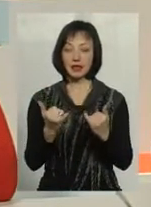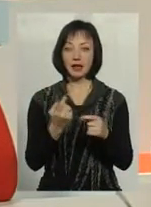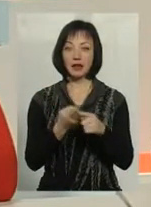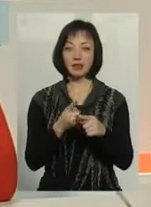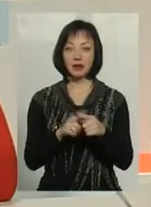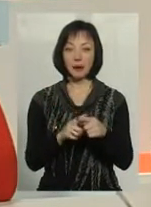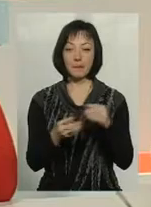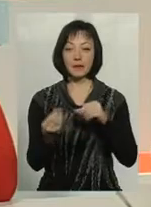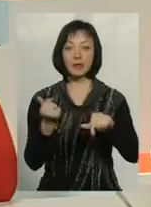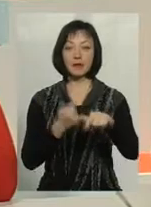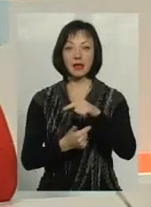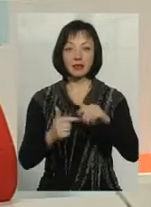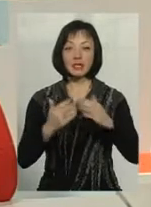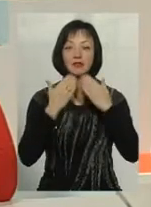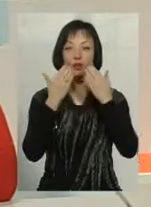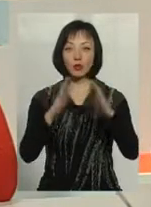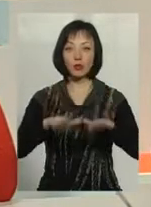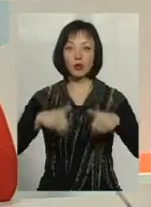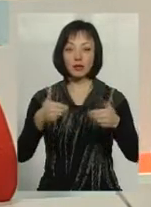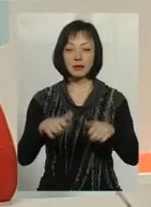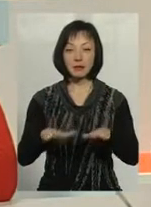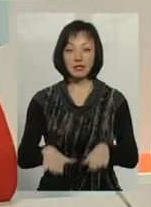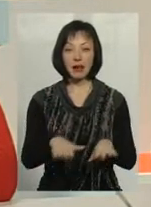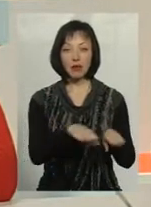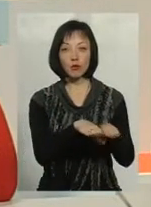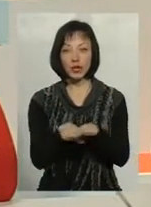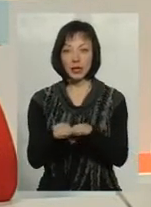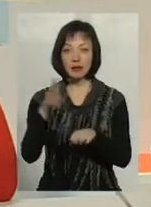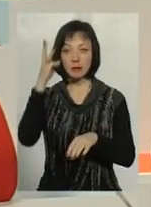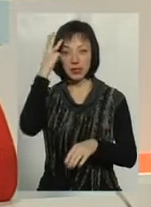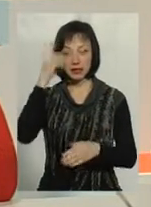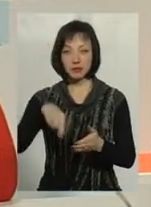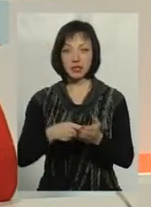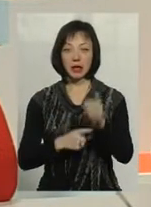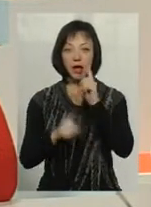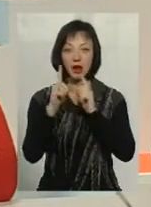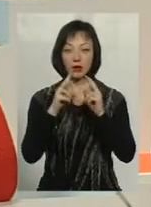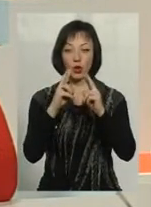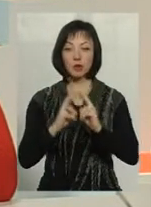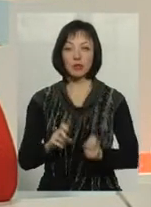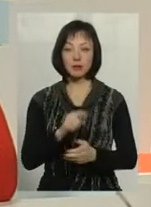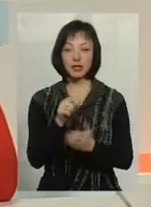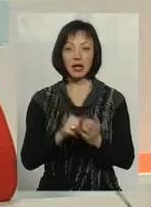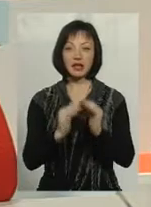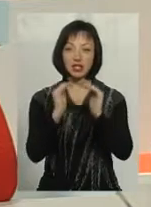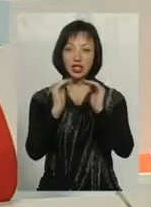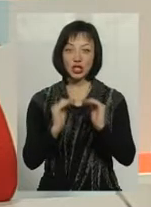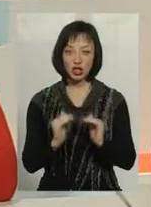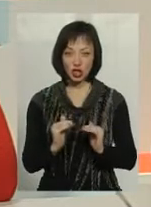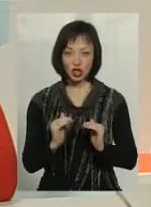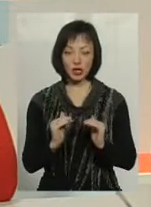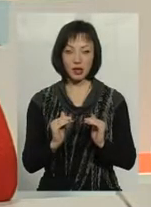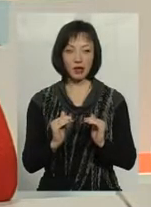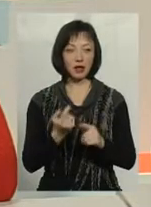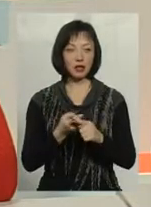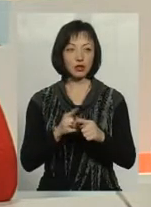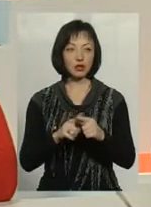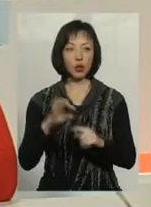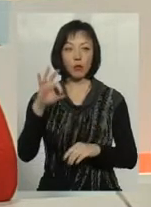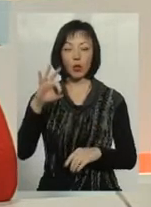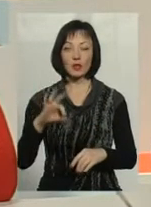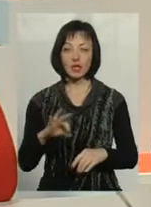якраз сесії, що НКІ затвердили мінімальну заробітну плату не менше 3200 гривень